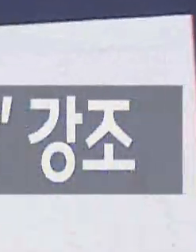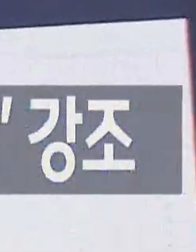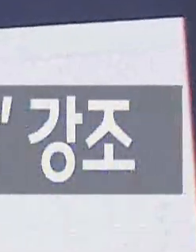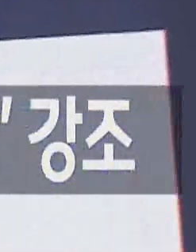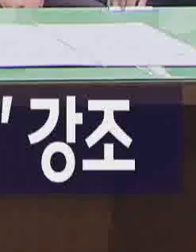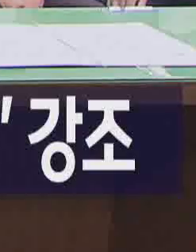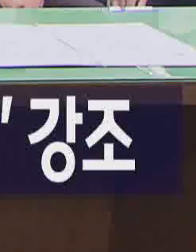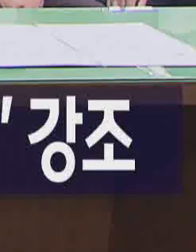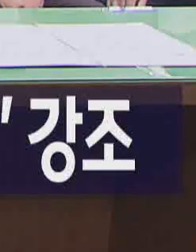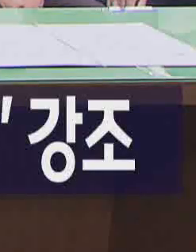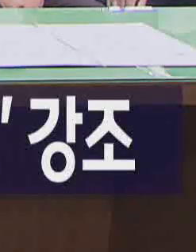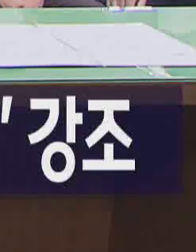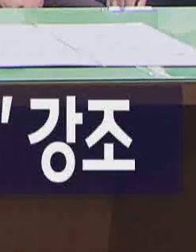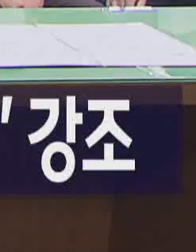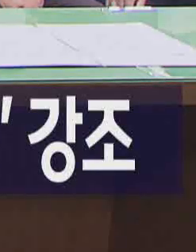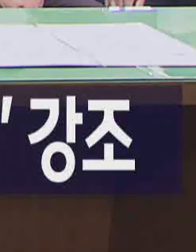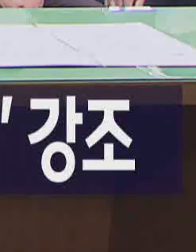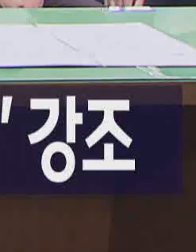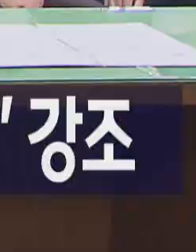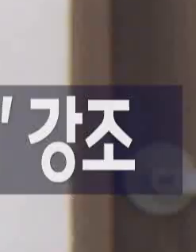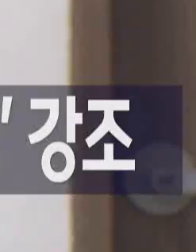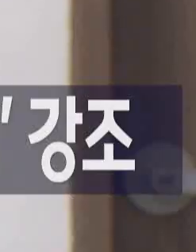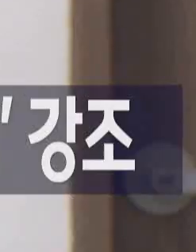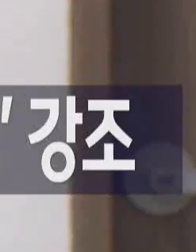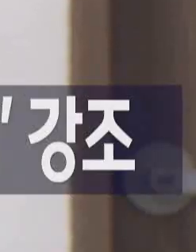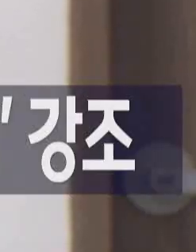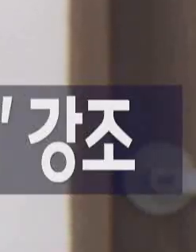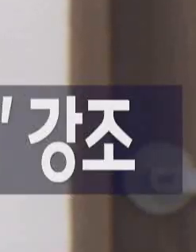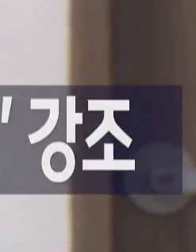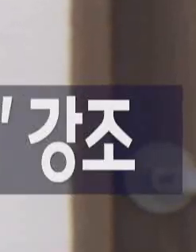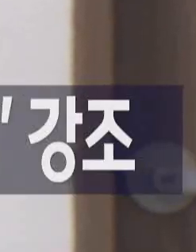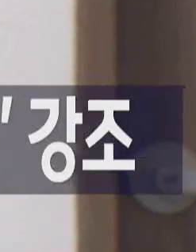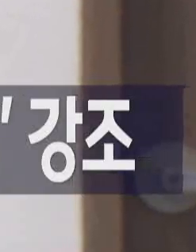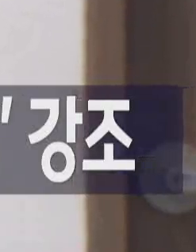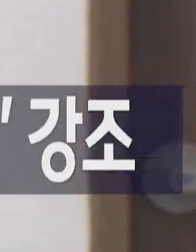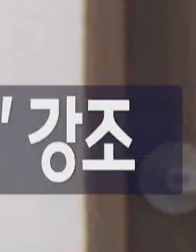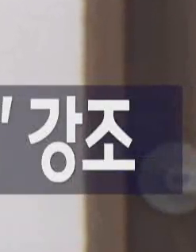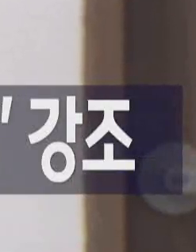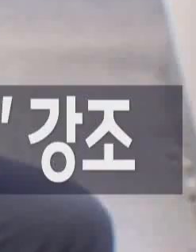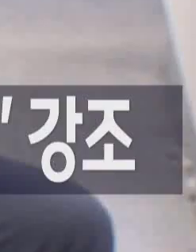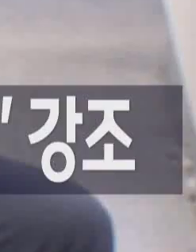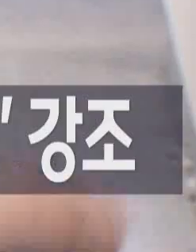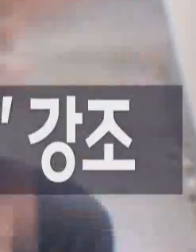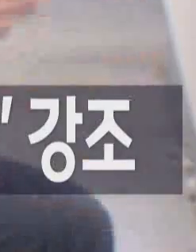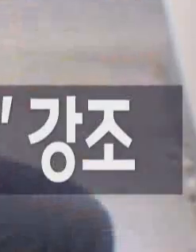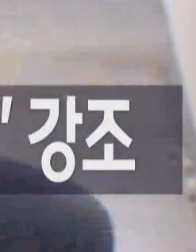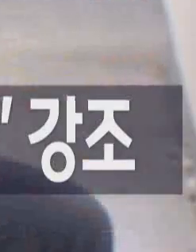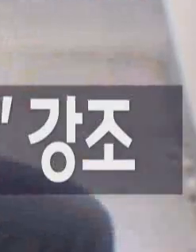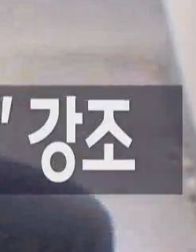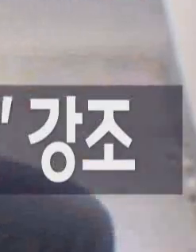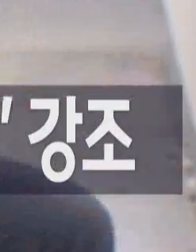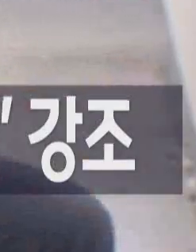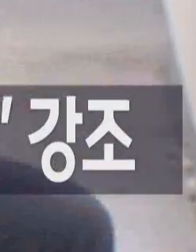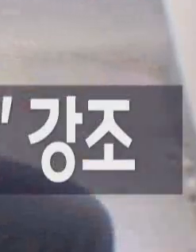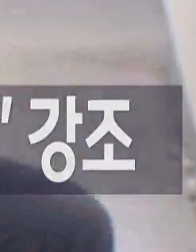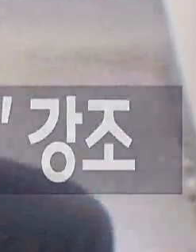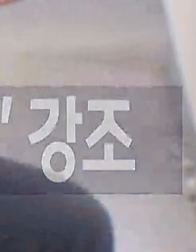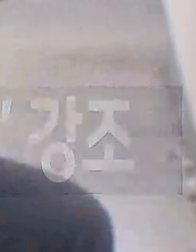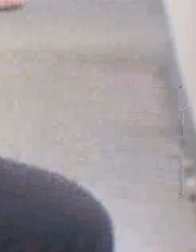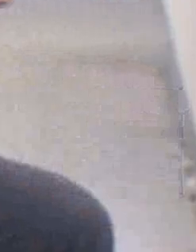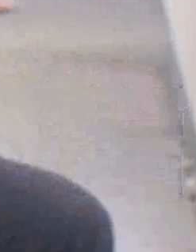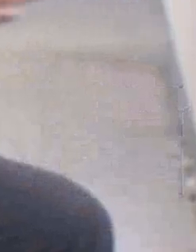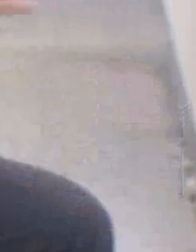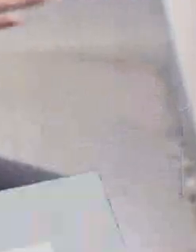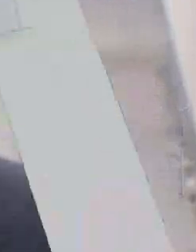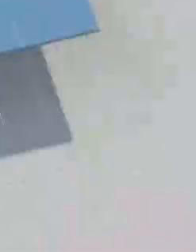선거에서 민주당 후보가 무소속 후보에 연패하자 이에 따른 위기감으로 갈등보다는 원팀을 강조하고 있다는